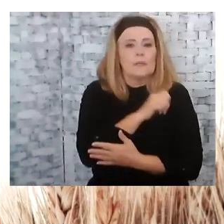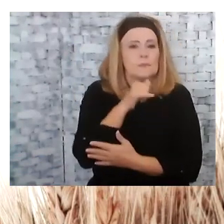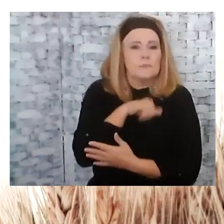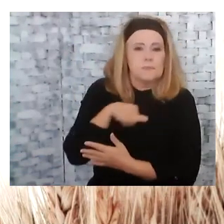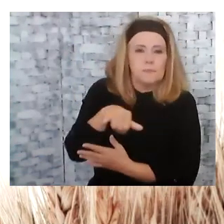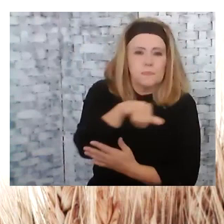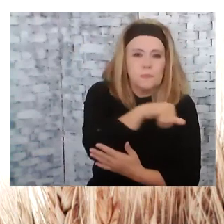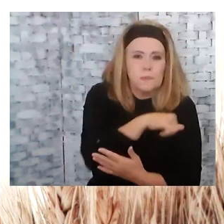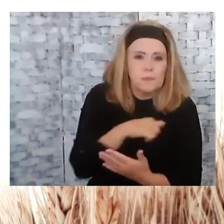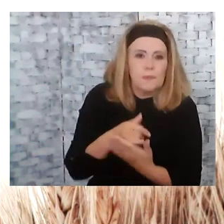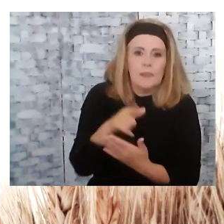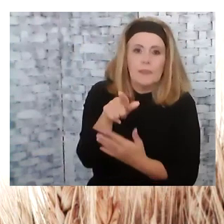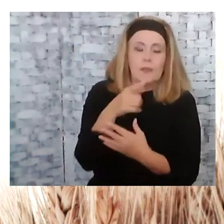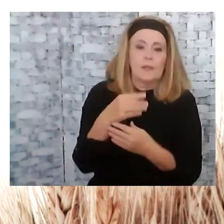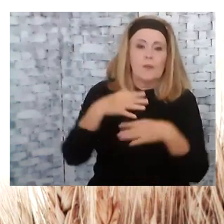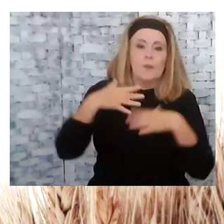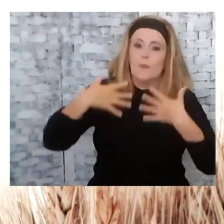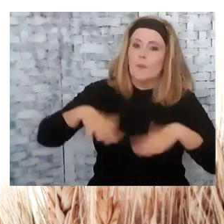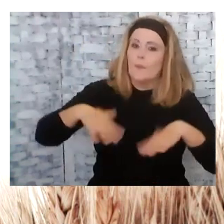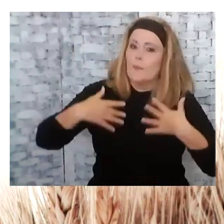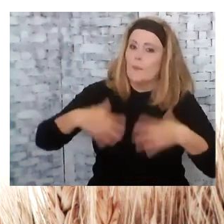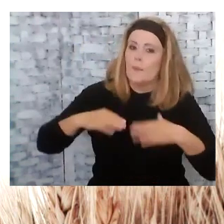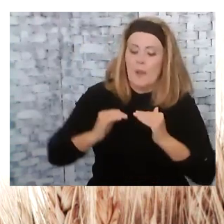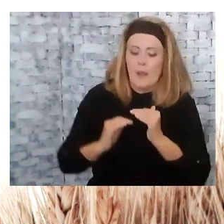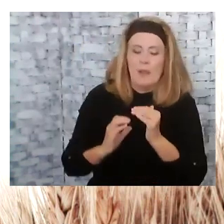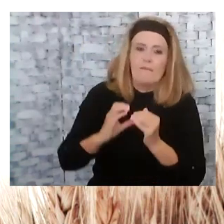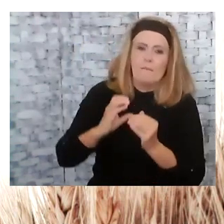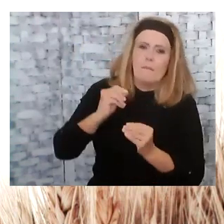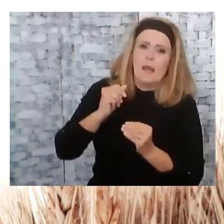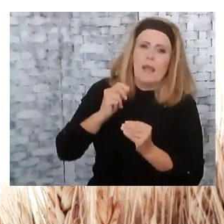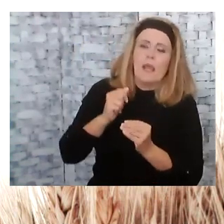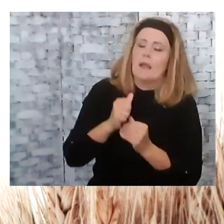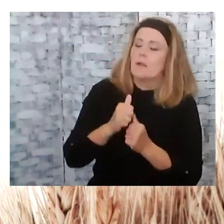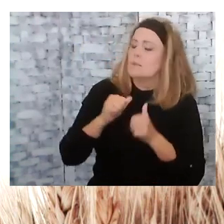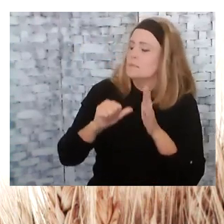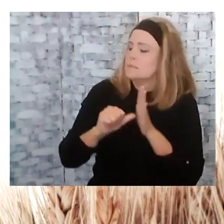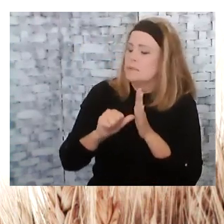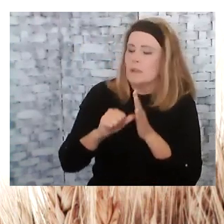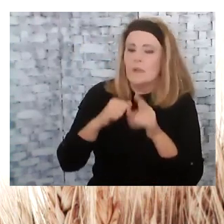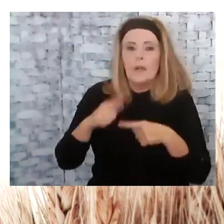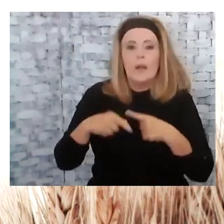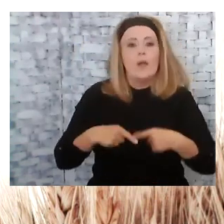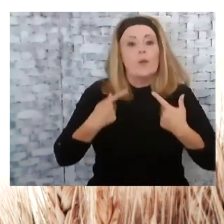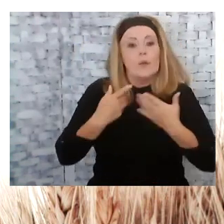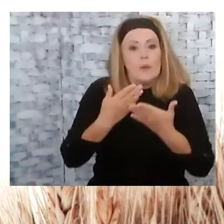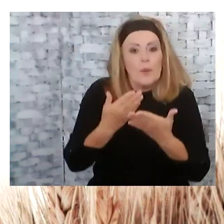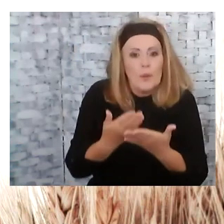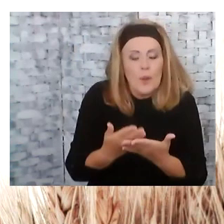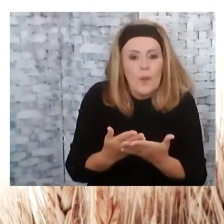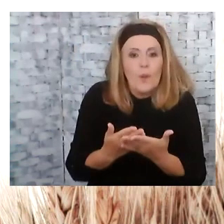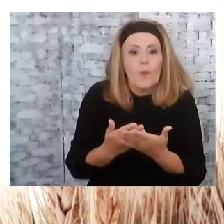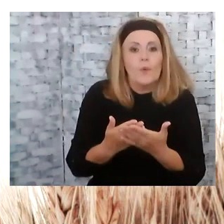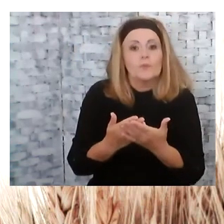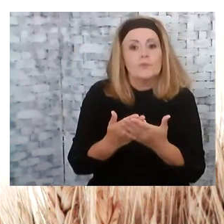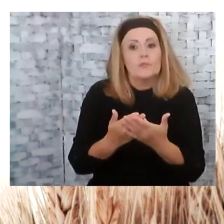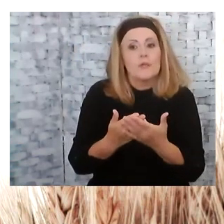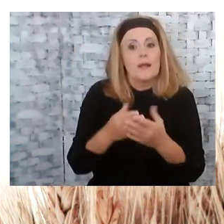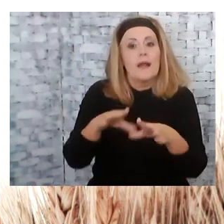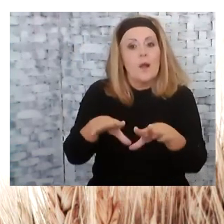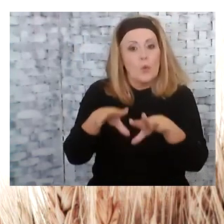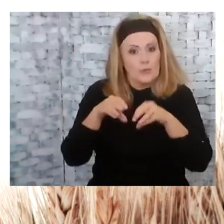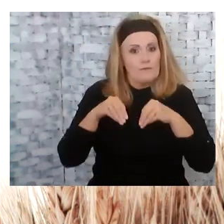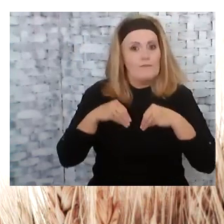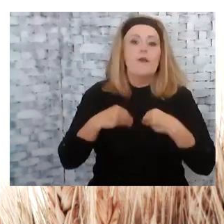word. Onthou, dit wat jy gee, stel ons as 'n gemeente in staat om te doen wat ons doen. En miskien is daar van ons